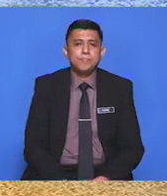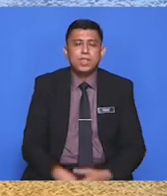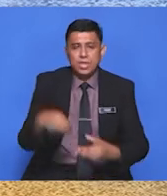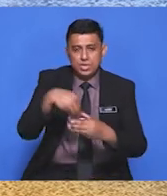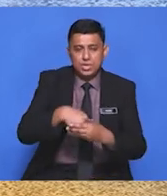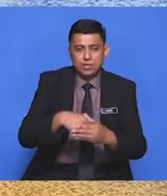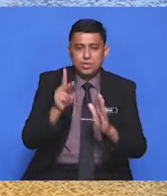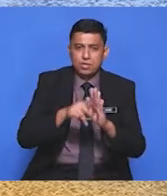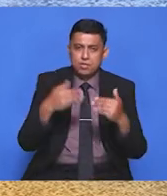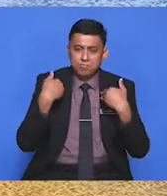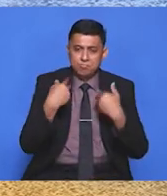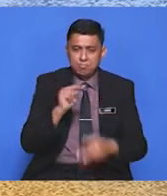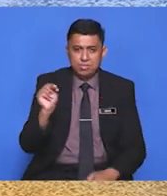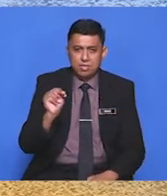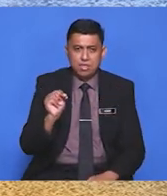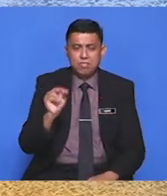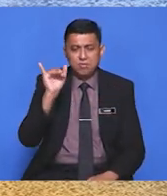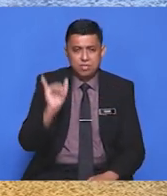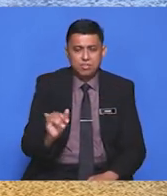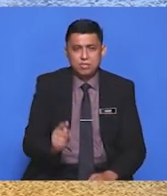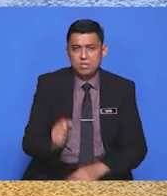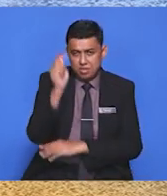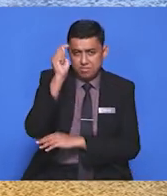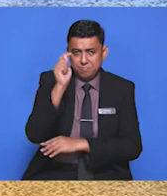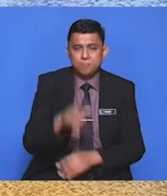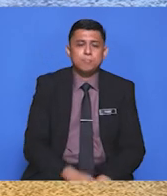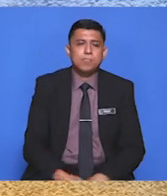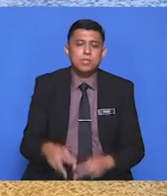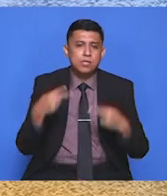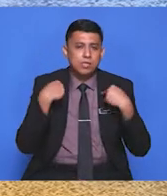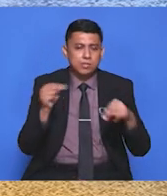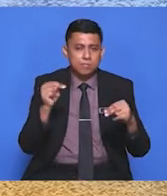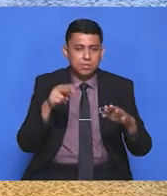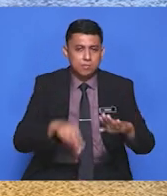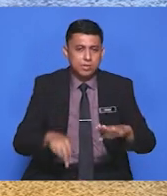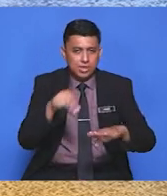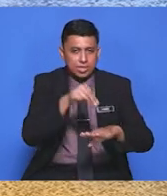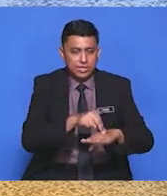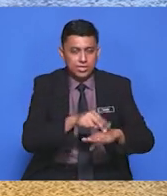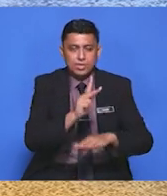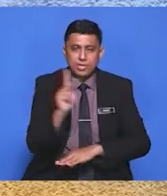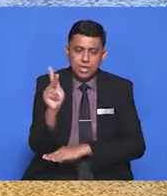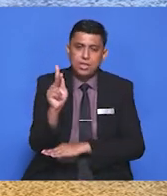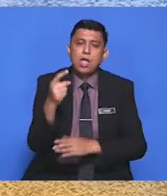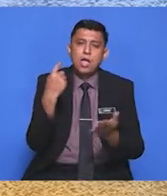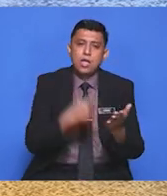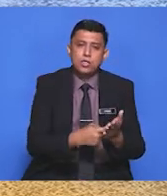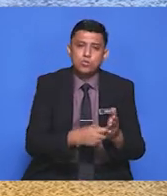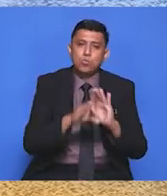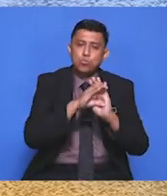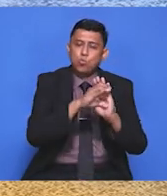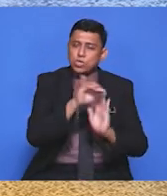Dalam keadaan permintaan yang tinggi, perniagaan akan menaikkan harga.